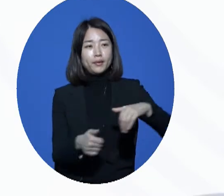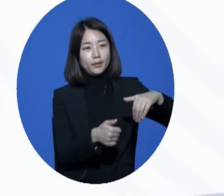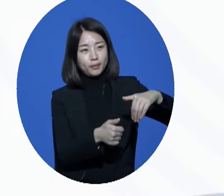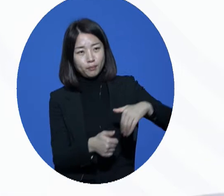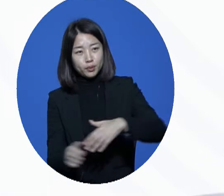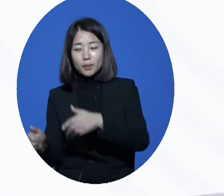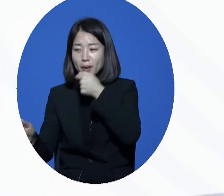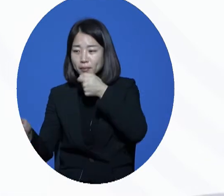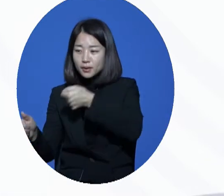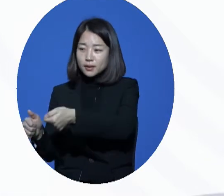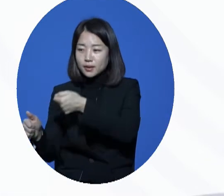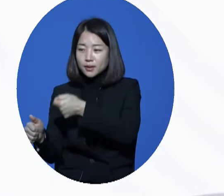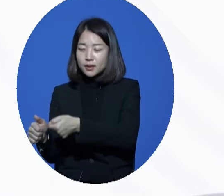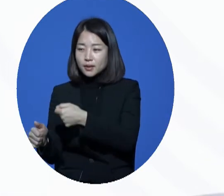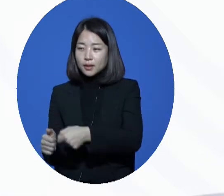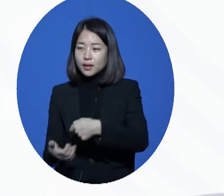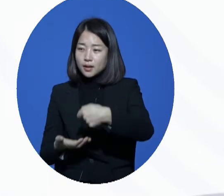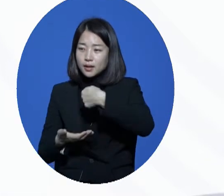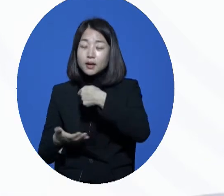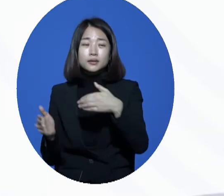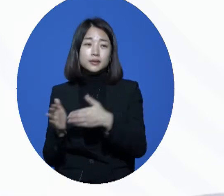생존만 연명시켜 줍니다.